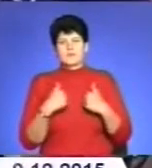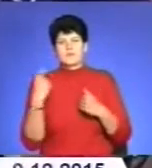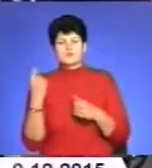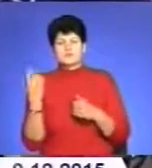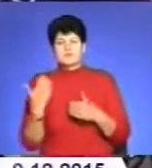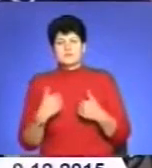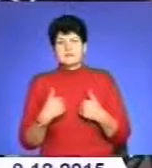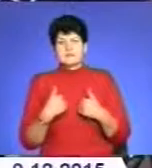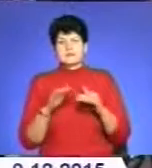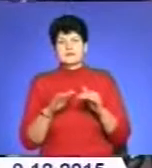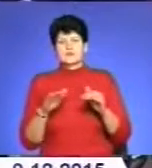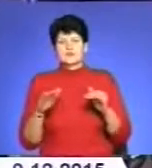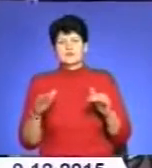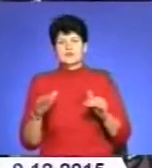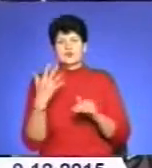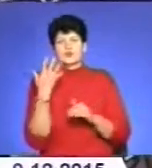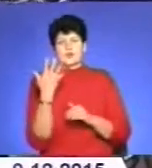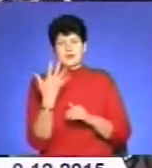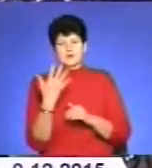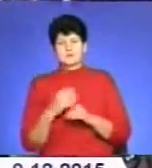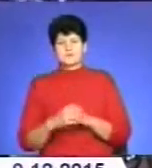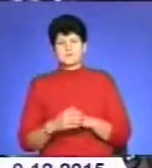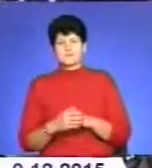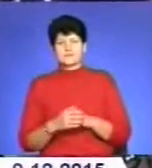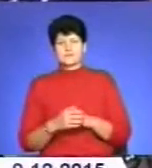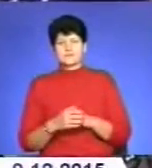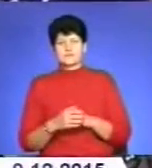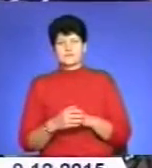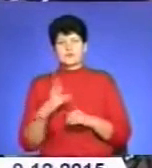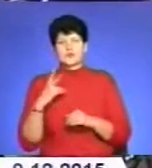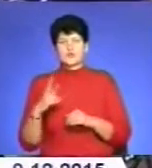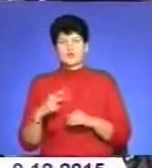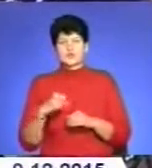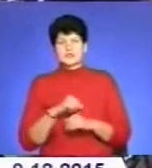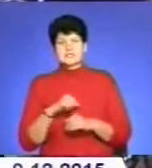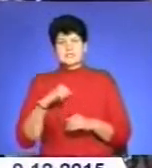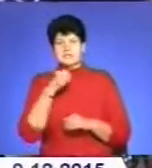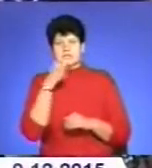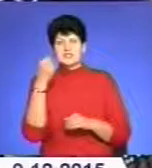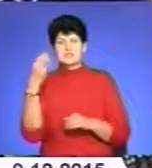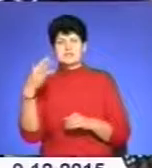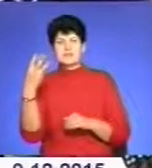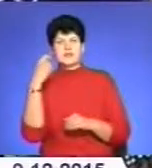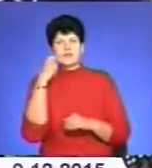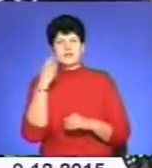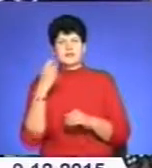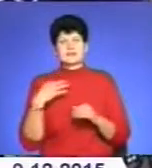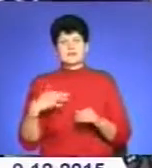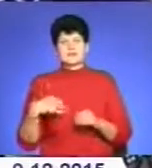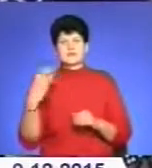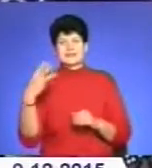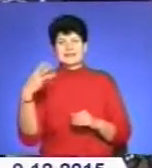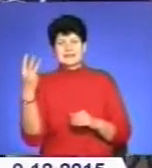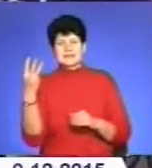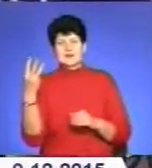мене діточок 5, дочка сама старша 35 років, синові 33